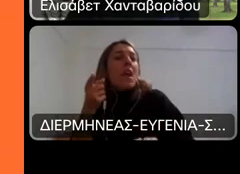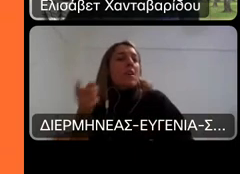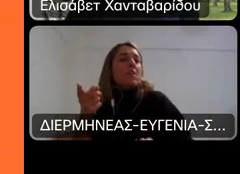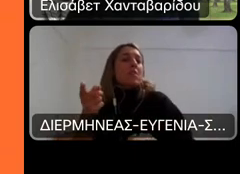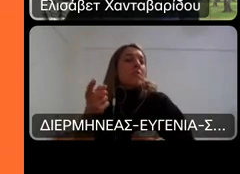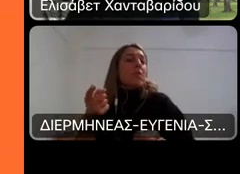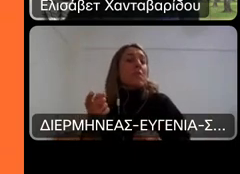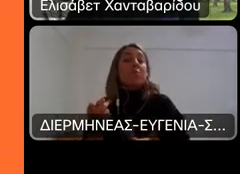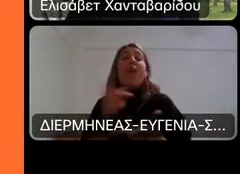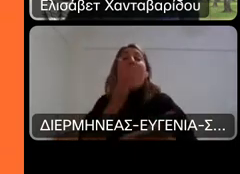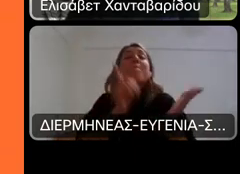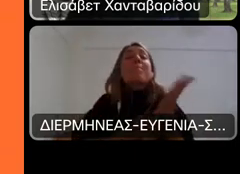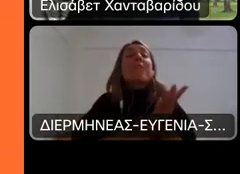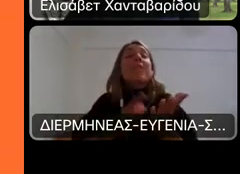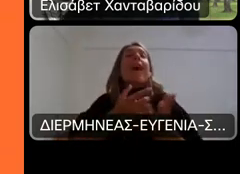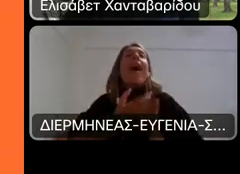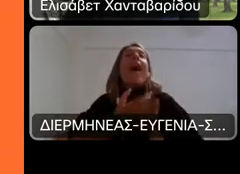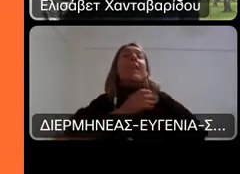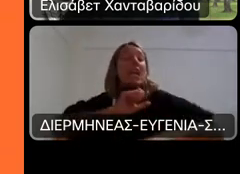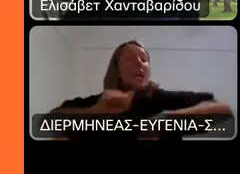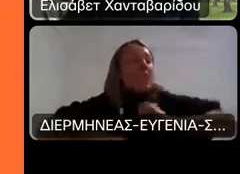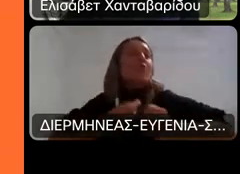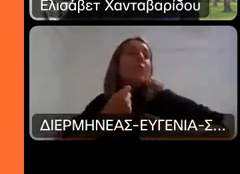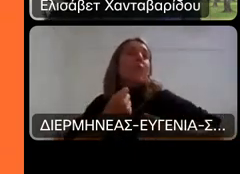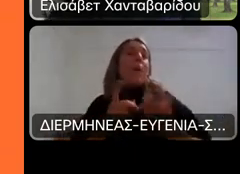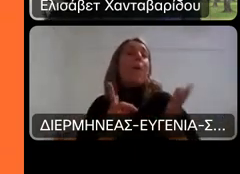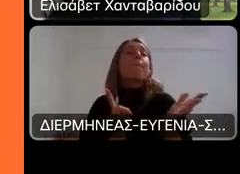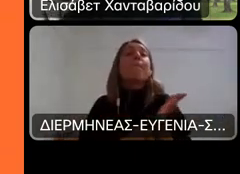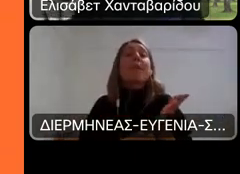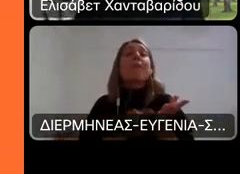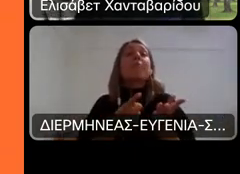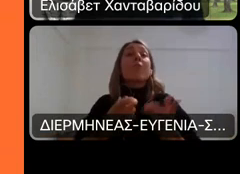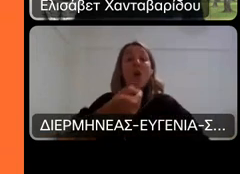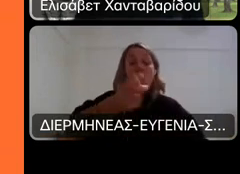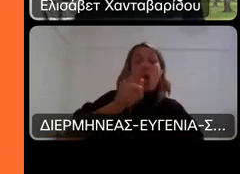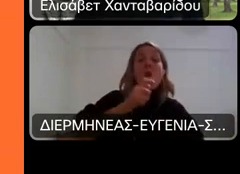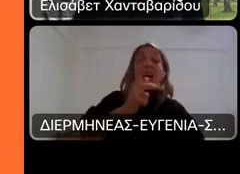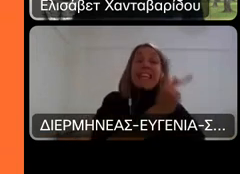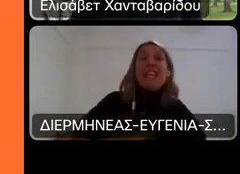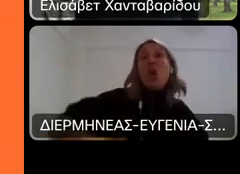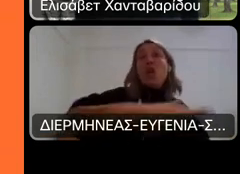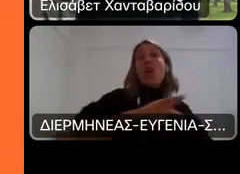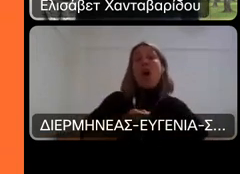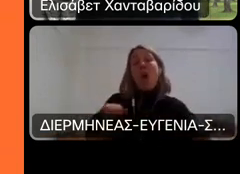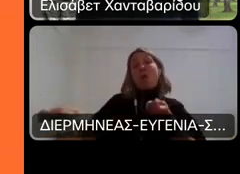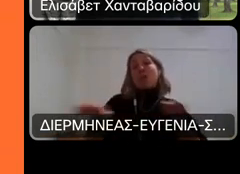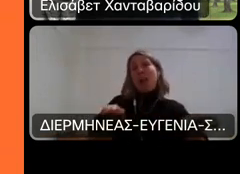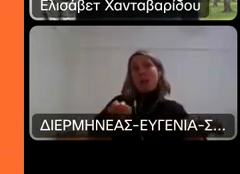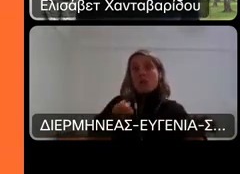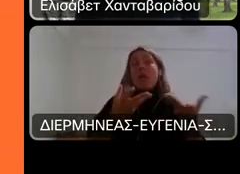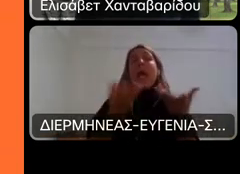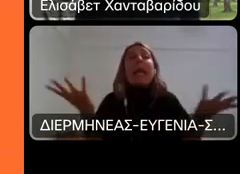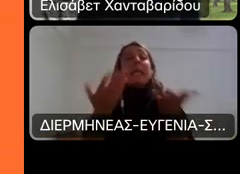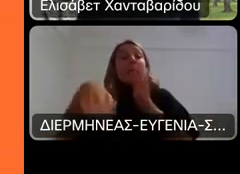κόπο και θα πρέπει να γίνει μια οργανωμένη δράση από την πολιτεία με κάποιο πρόγραμμα, δεν ξέρουμε,